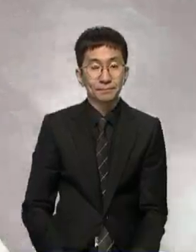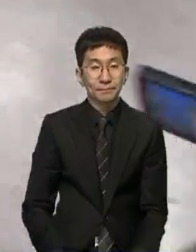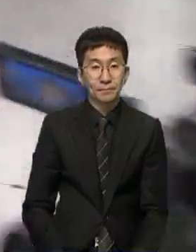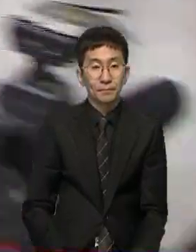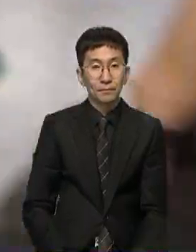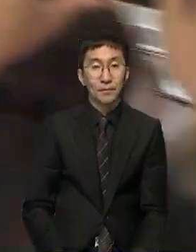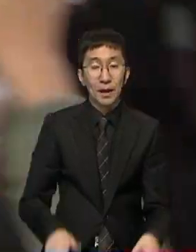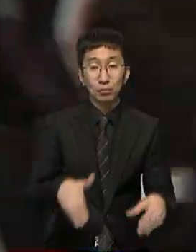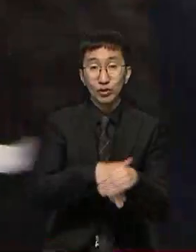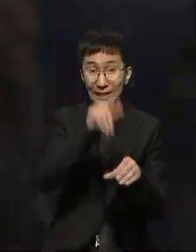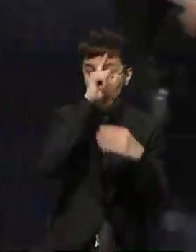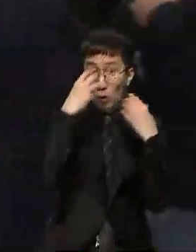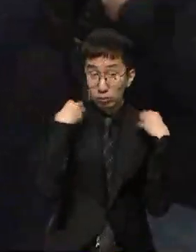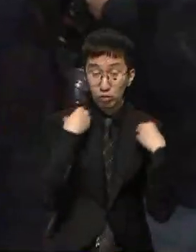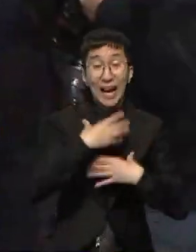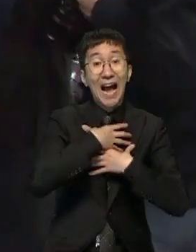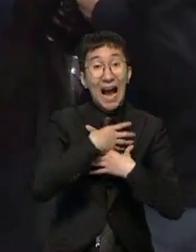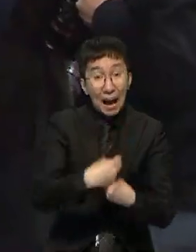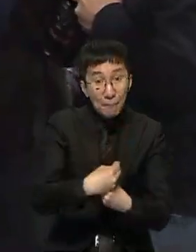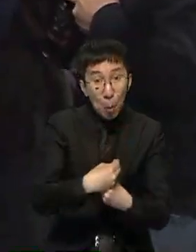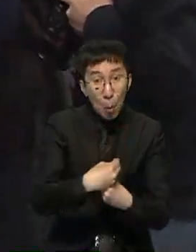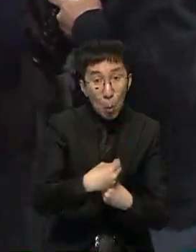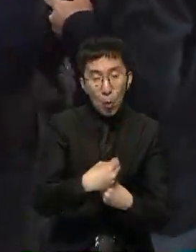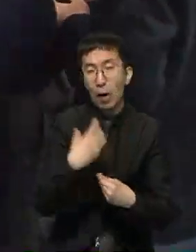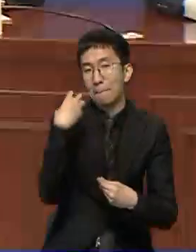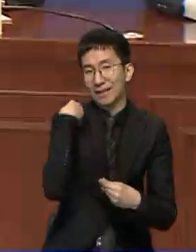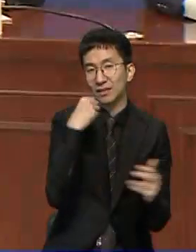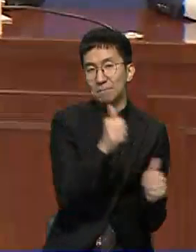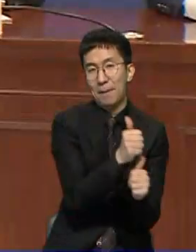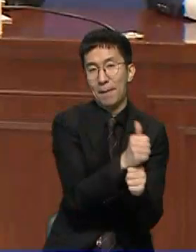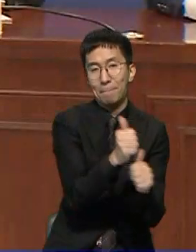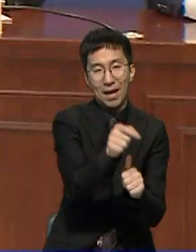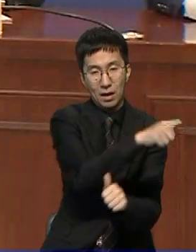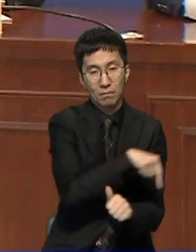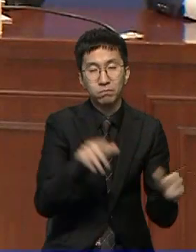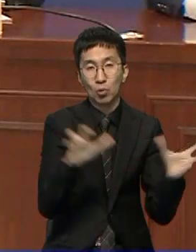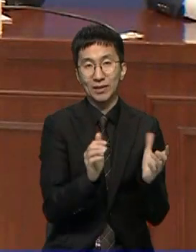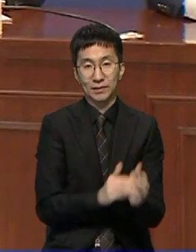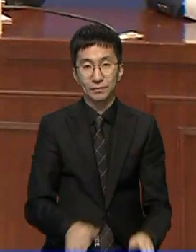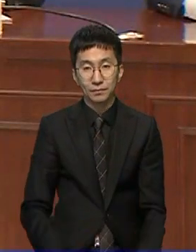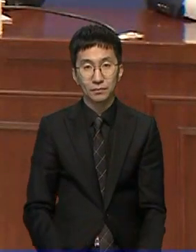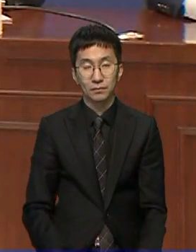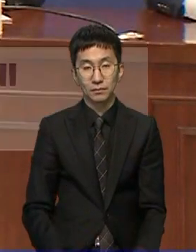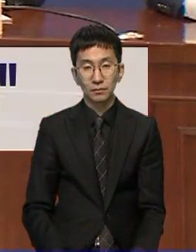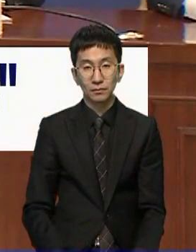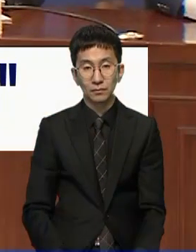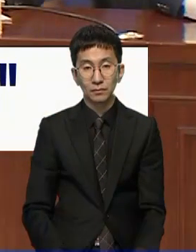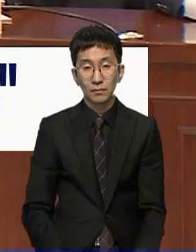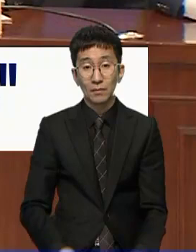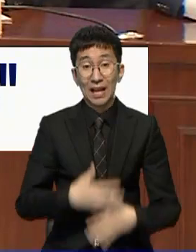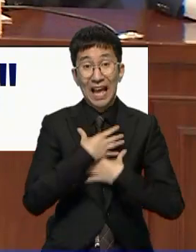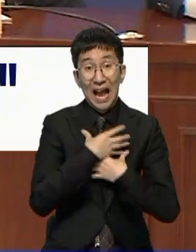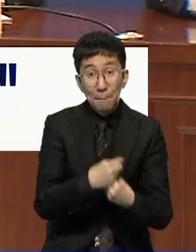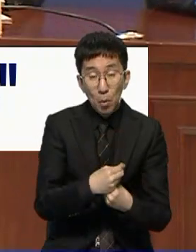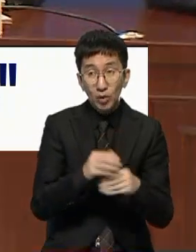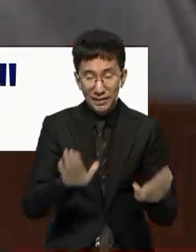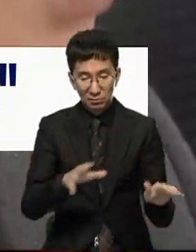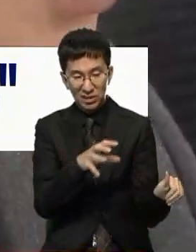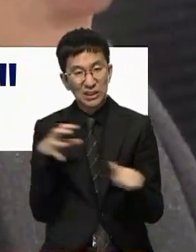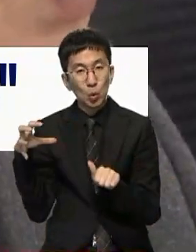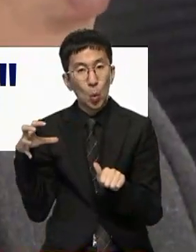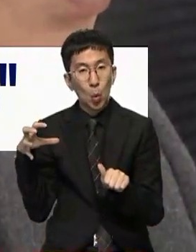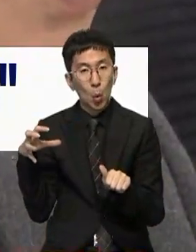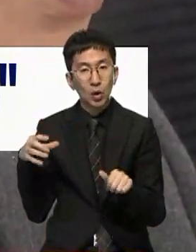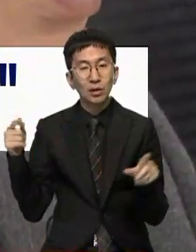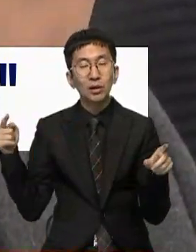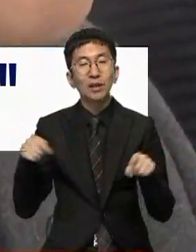문재인 정부 안보라인 인사들이 한자리에 모였습니다. 현 정부가 안보 문제를 북풍 사건화해 정치 보복을